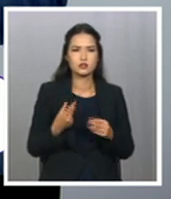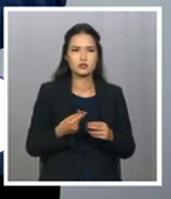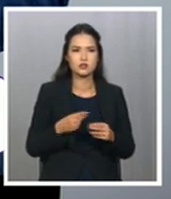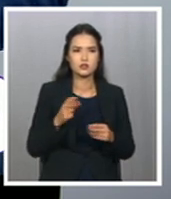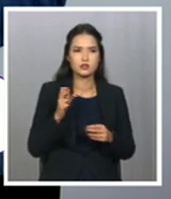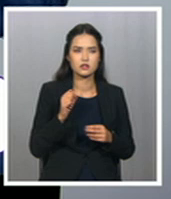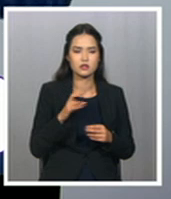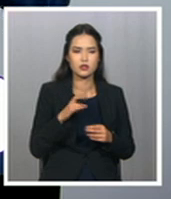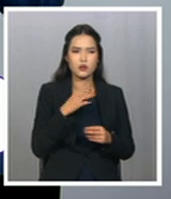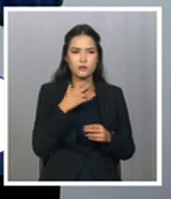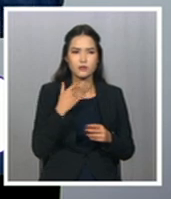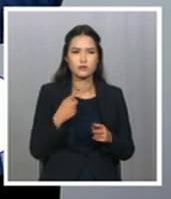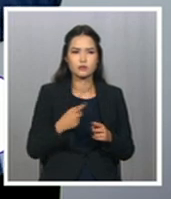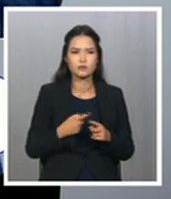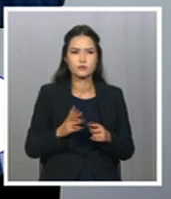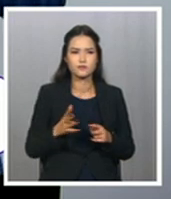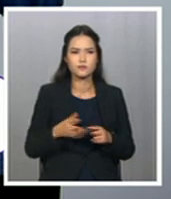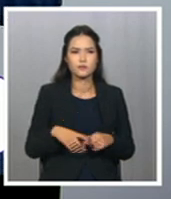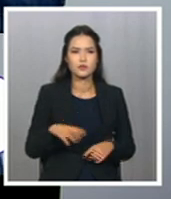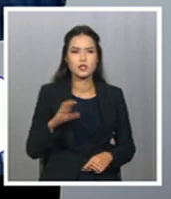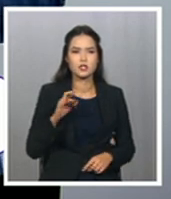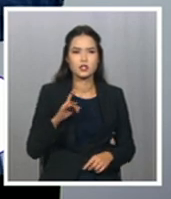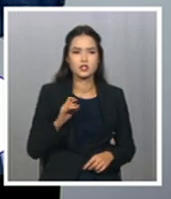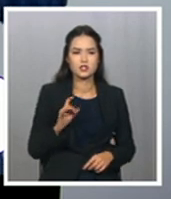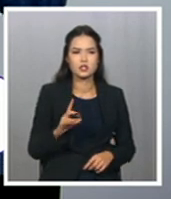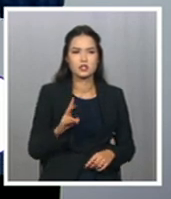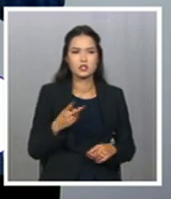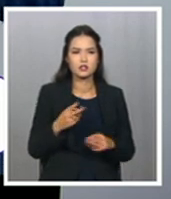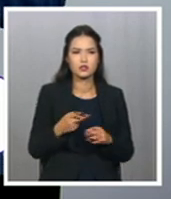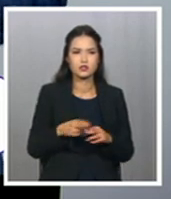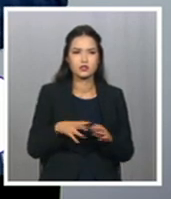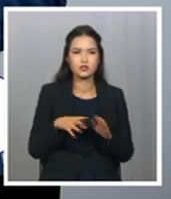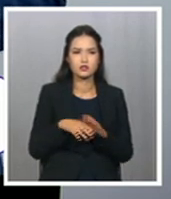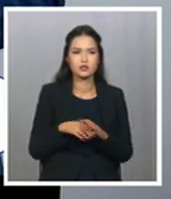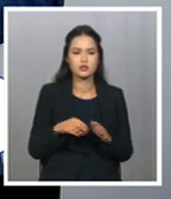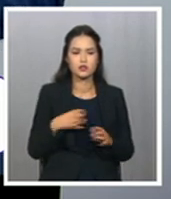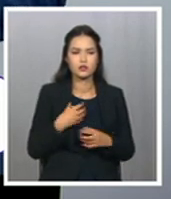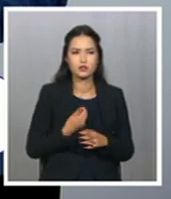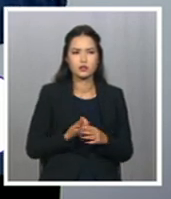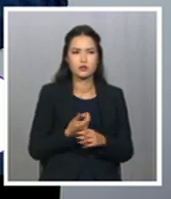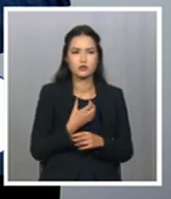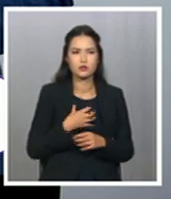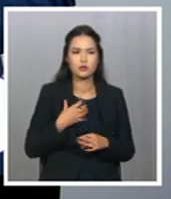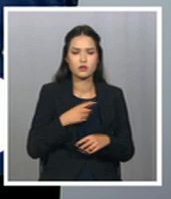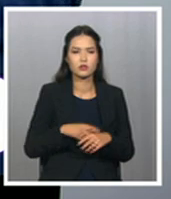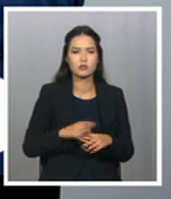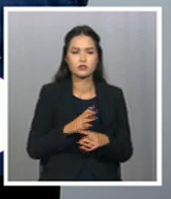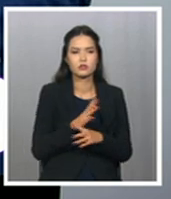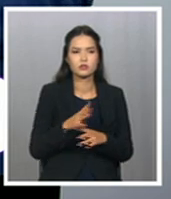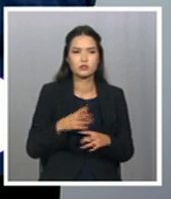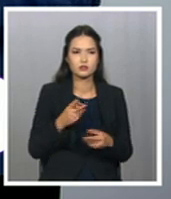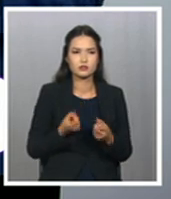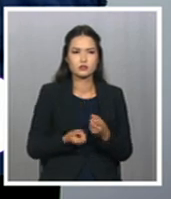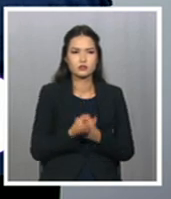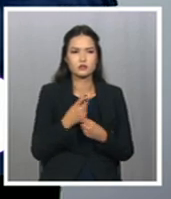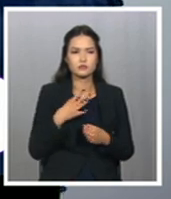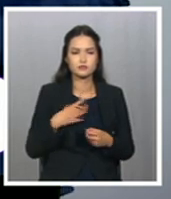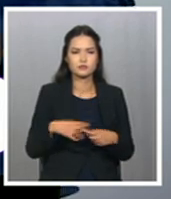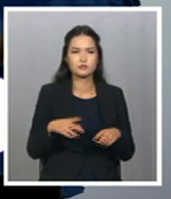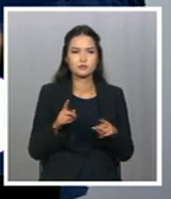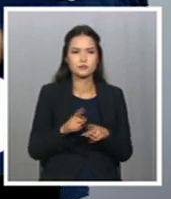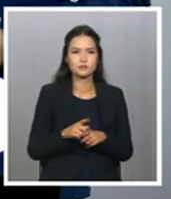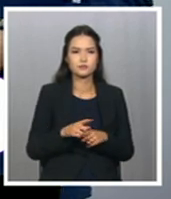шамасы болып тұр. Яғни ығысудың, координатаның немесе уақытқа тәуелділік графигін қалай салуға болады. Ол үшін мына бейне